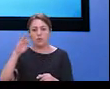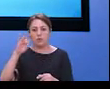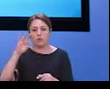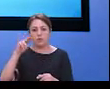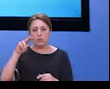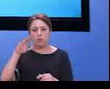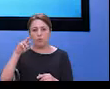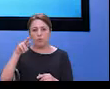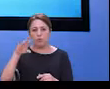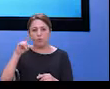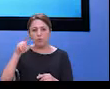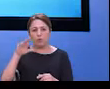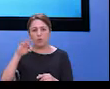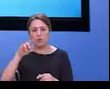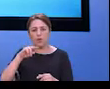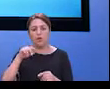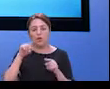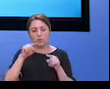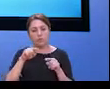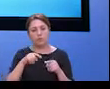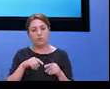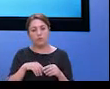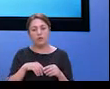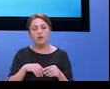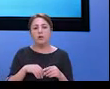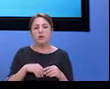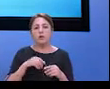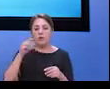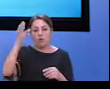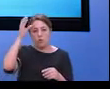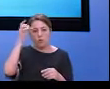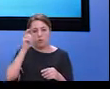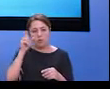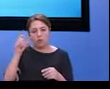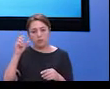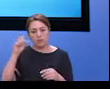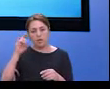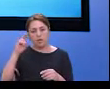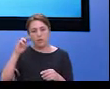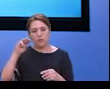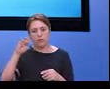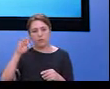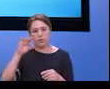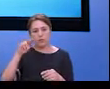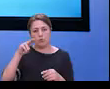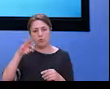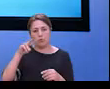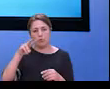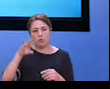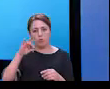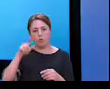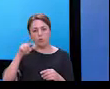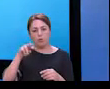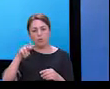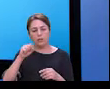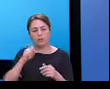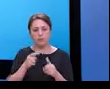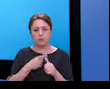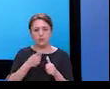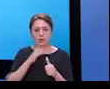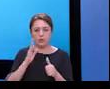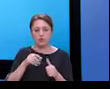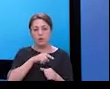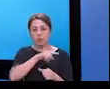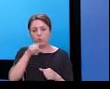Bu sohadagi olimlar antropologlar deb ataydi. Keling, antropologlarning asosiy vazifasi nima ekan?